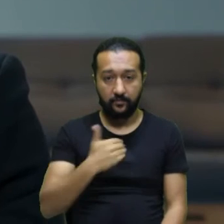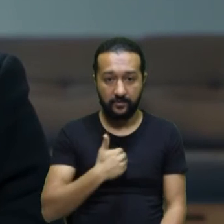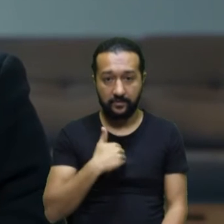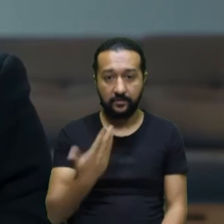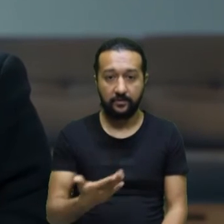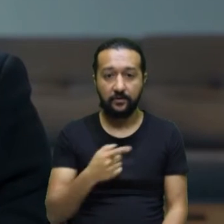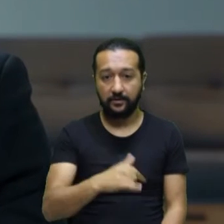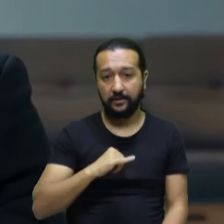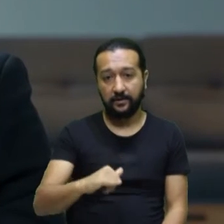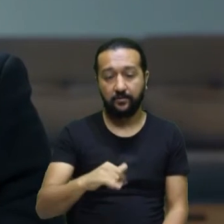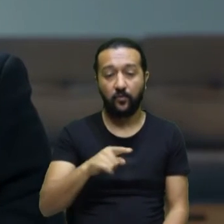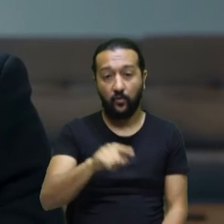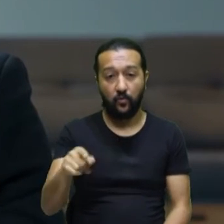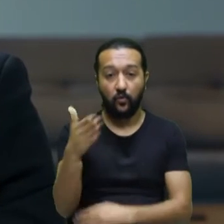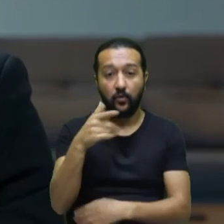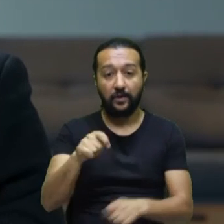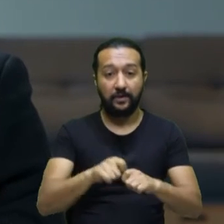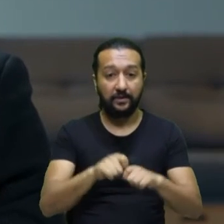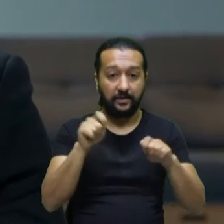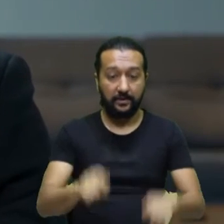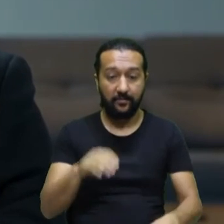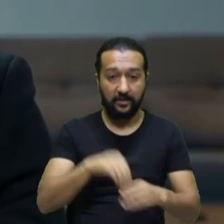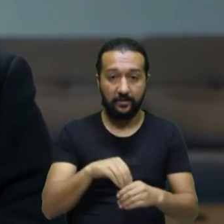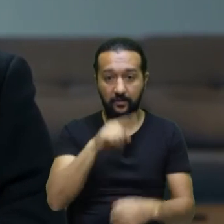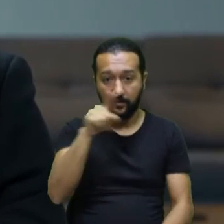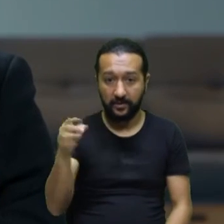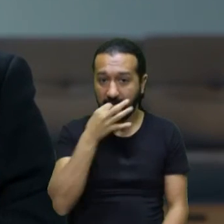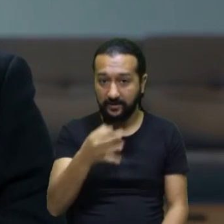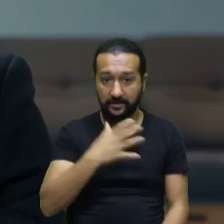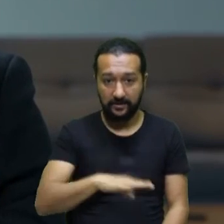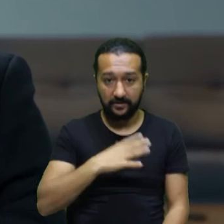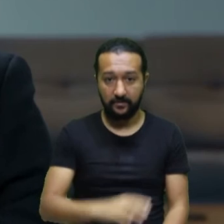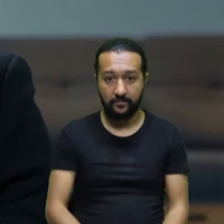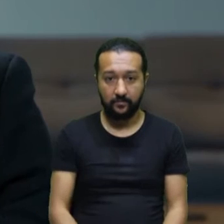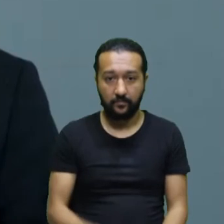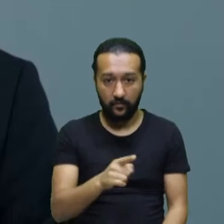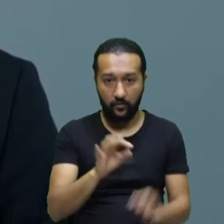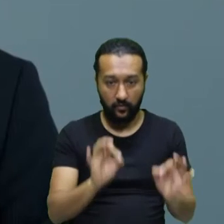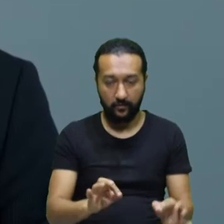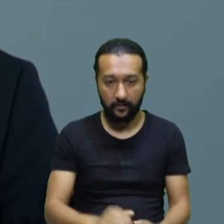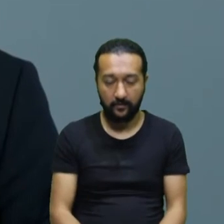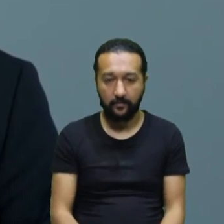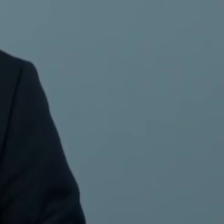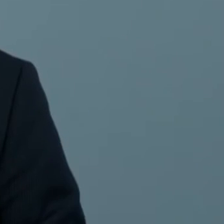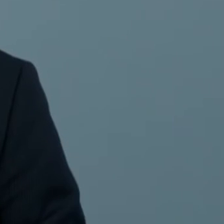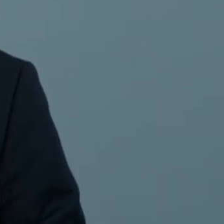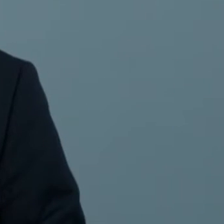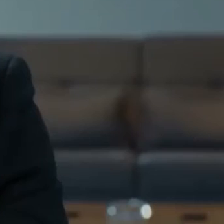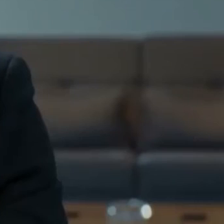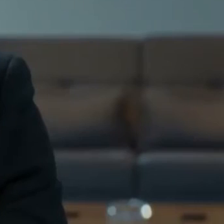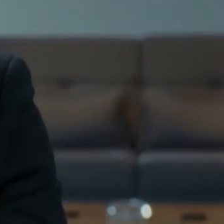Biz sınırımızdaki ülkelerde iş yapabilmek için onların rızasını isteyeceğiz. Öyle mi? Fehmi